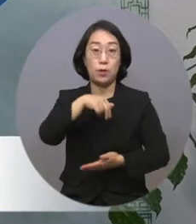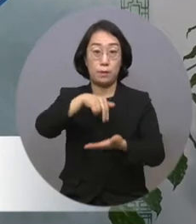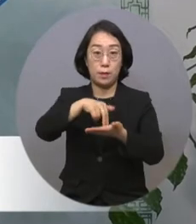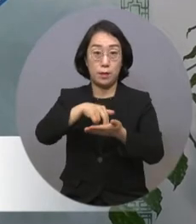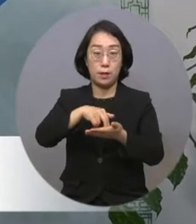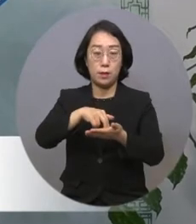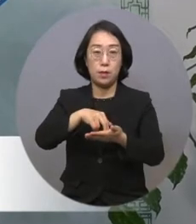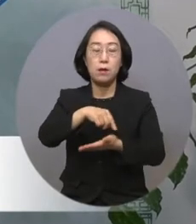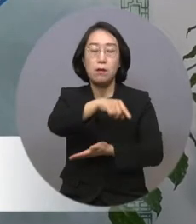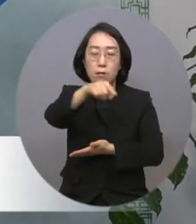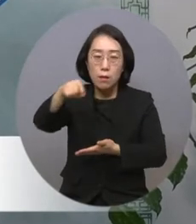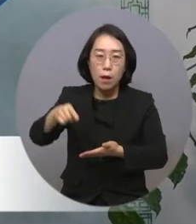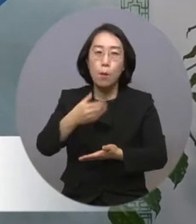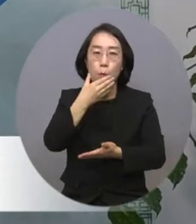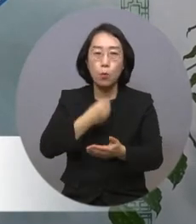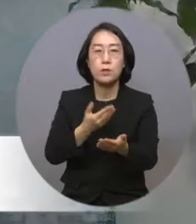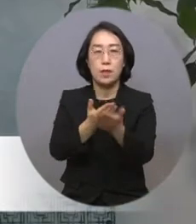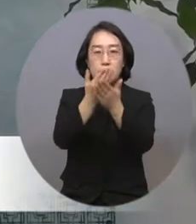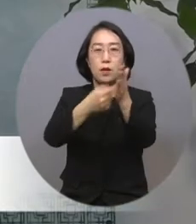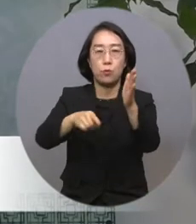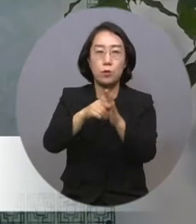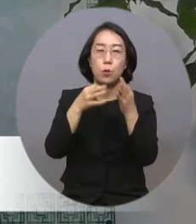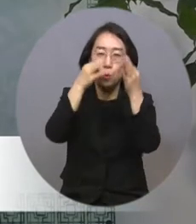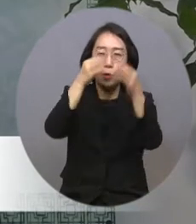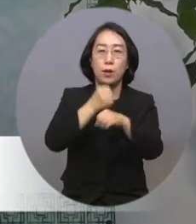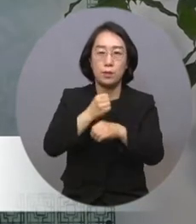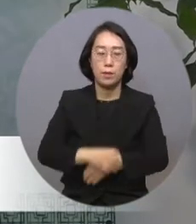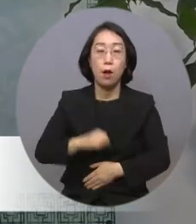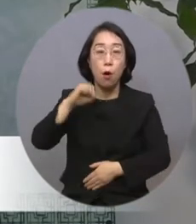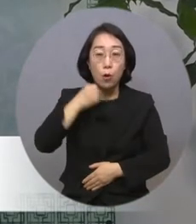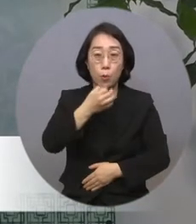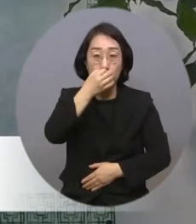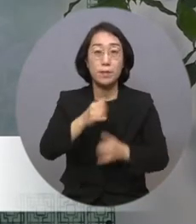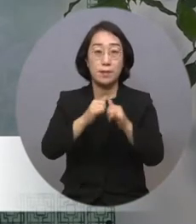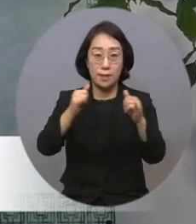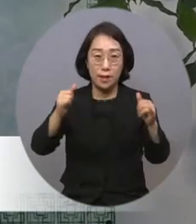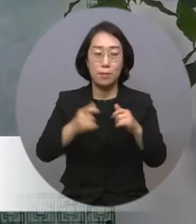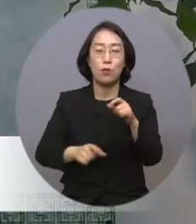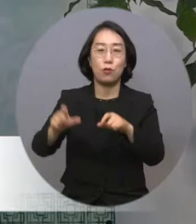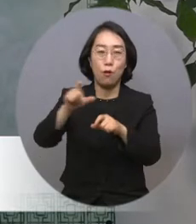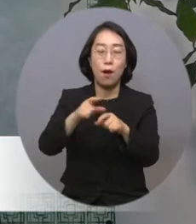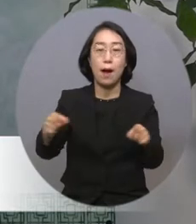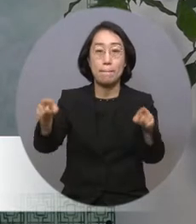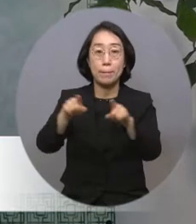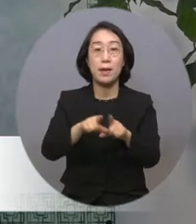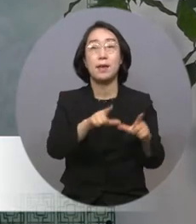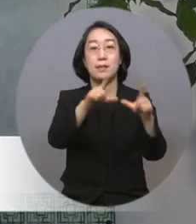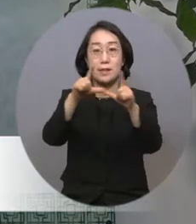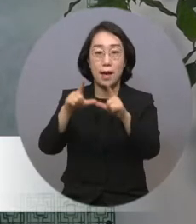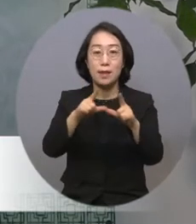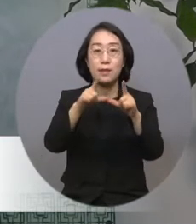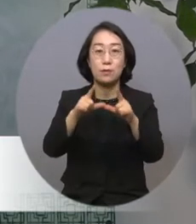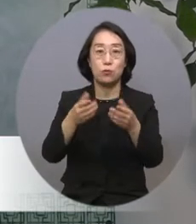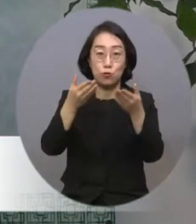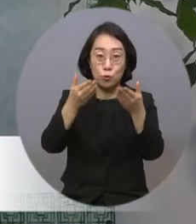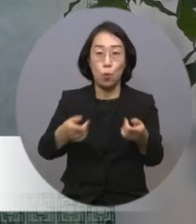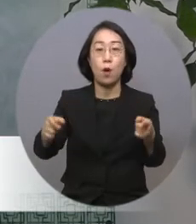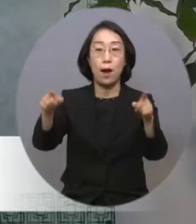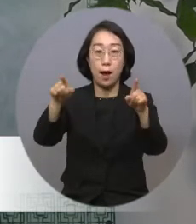복지 향상을 위해서 항상 노력하겠습니다. 어렵고 힘든 사람들에게 더불어의 삶을 주고